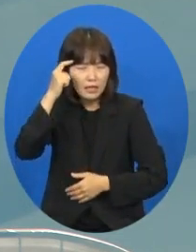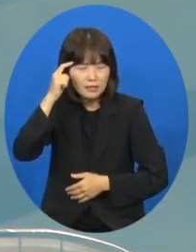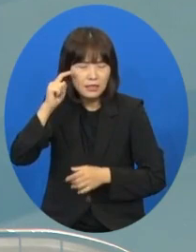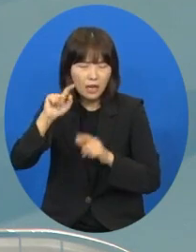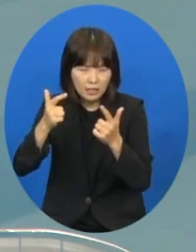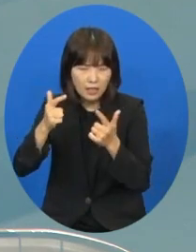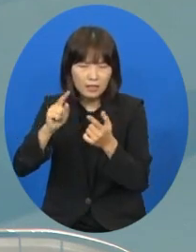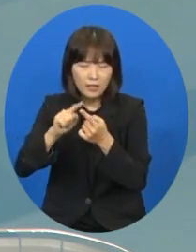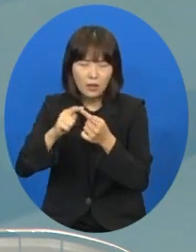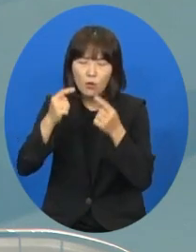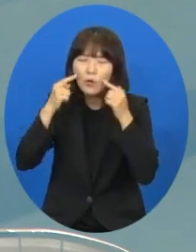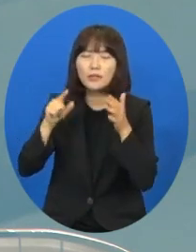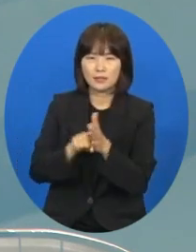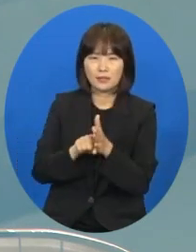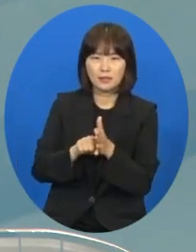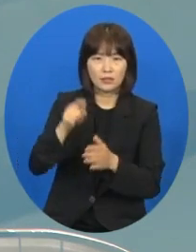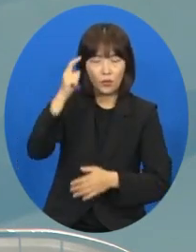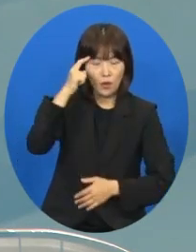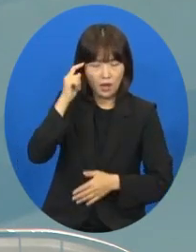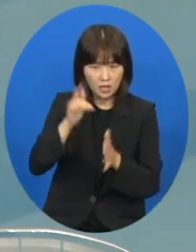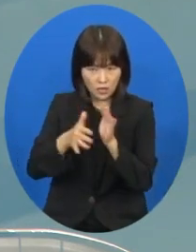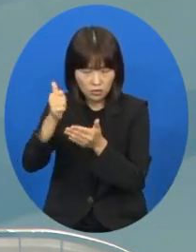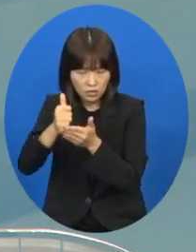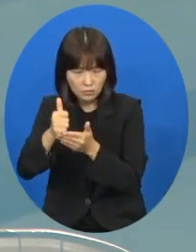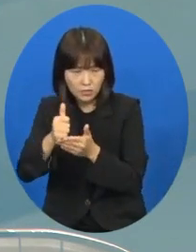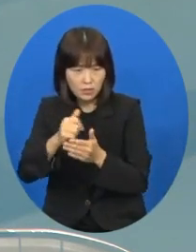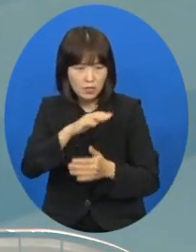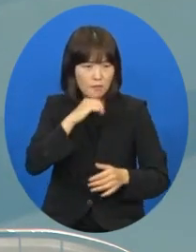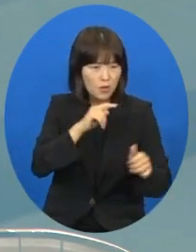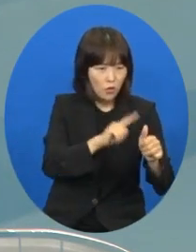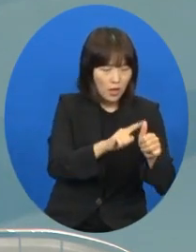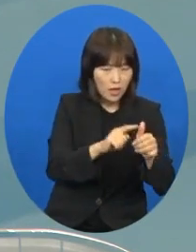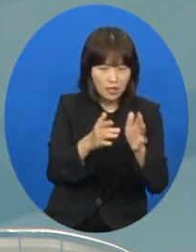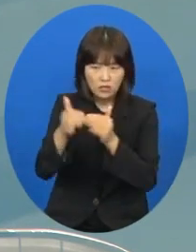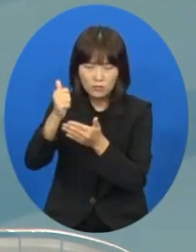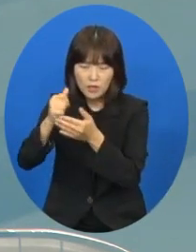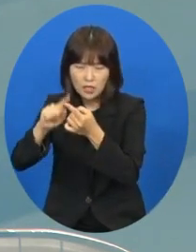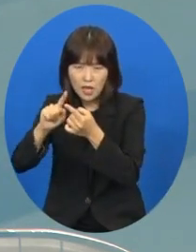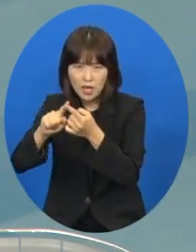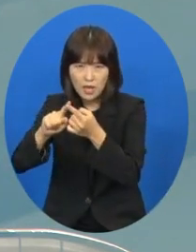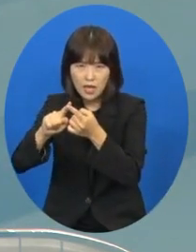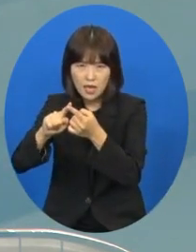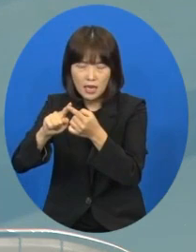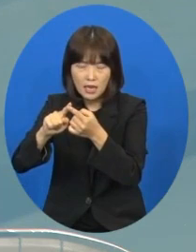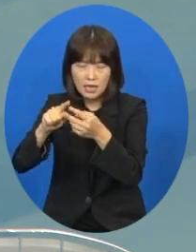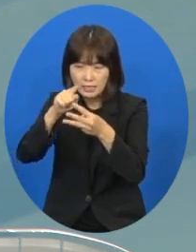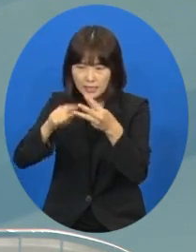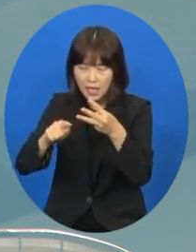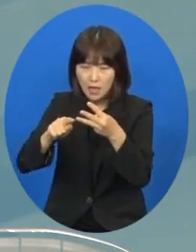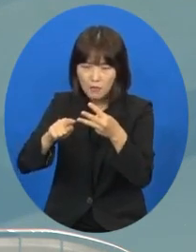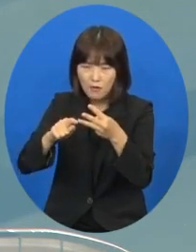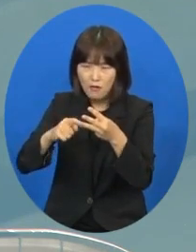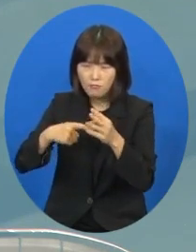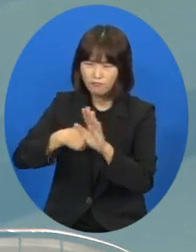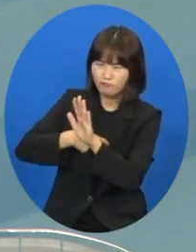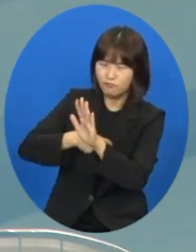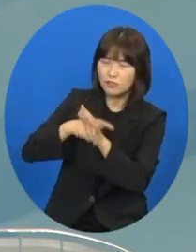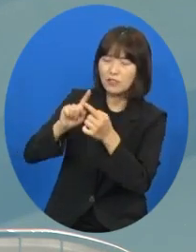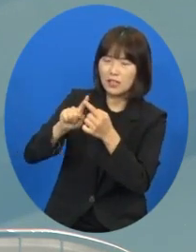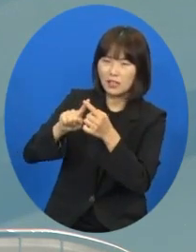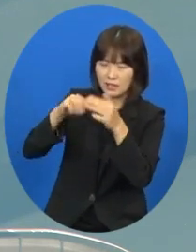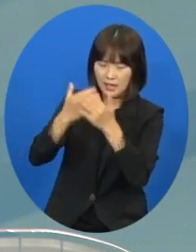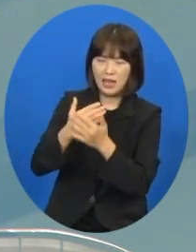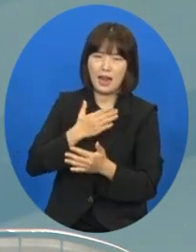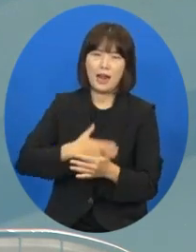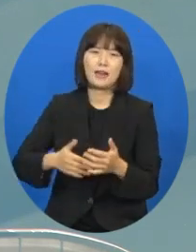왜냐하면 예수님은 베드로가 예수님을 부인할 것을 다 아셨기 때문에, 다 아시고 베드로에게 그렇게